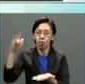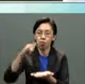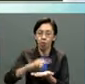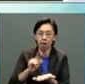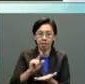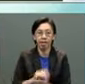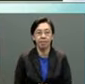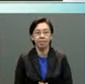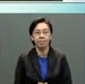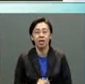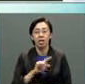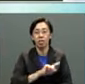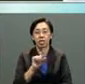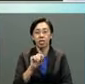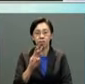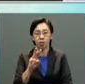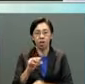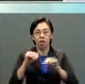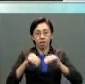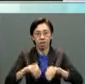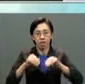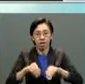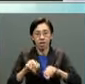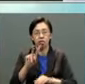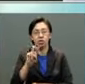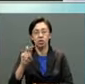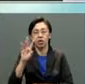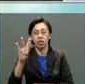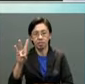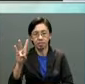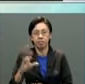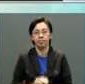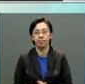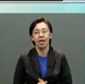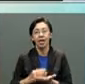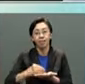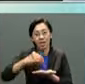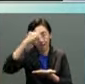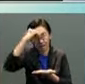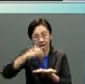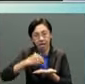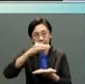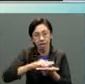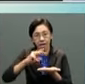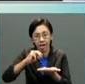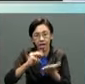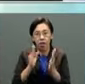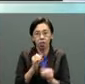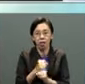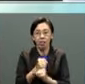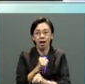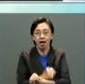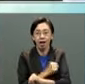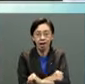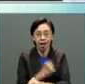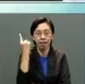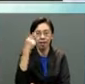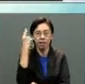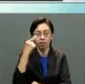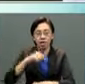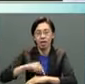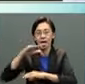ครับ26นี้ก็ออสเตรเลียนะครับ207คนเป็นนักเรียนนักศึกษาคนงานนักท่องเที่ยวจะกลับมาใน